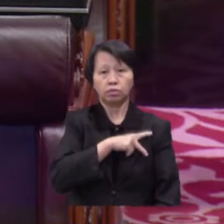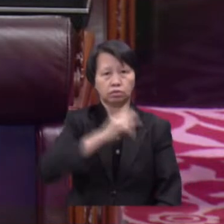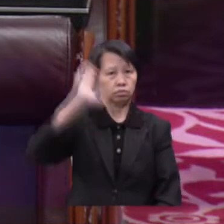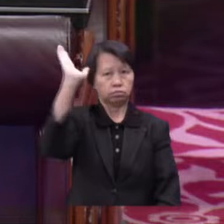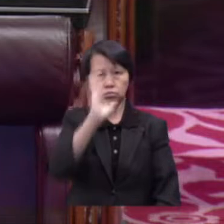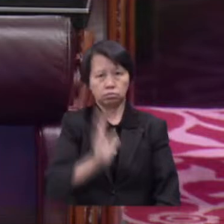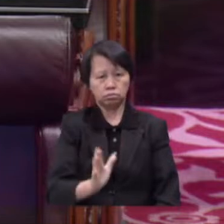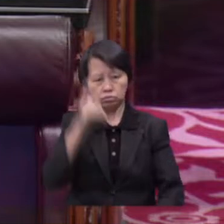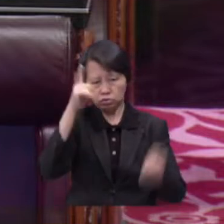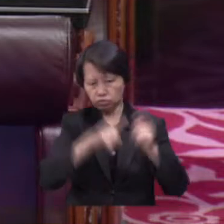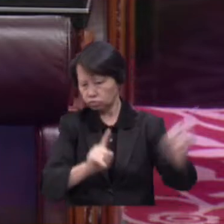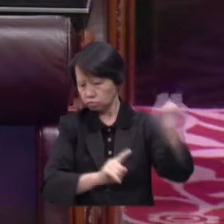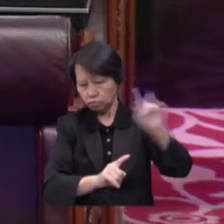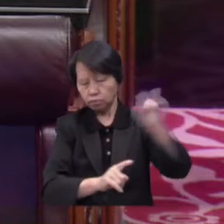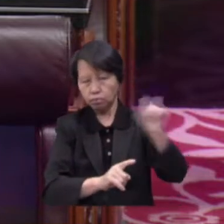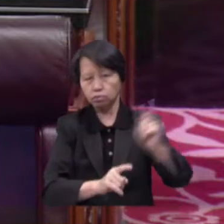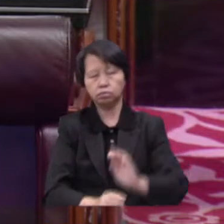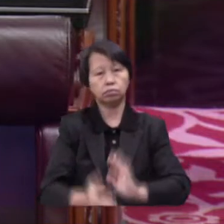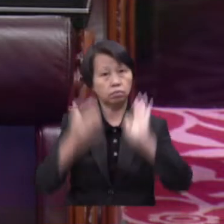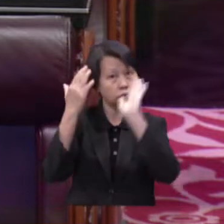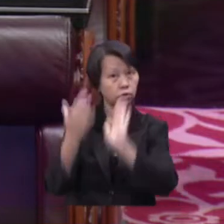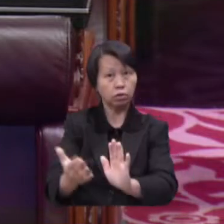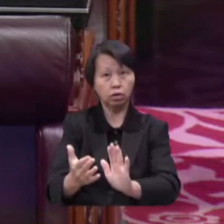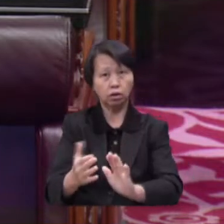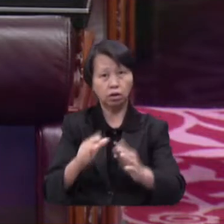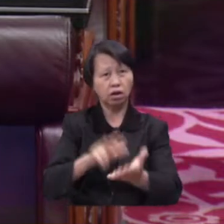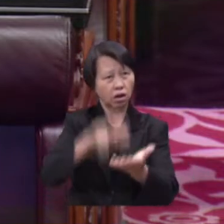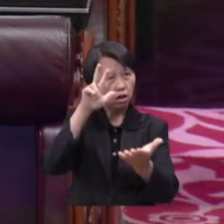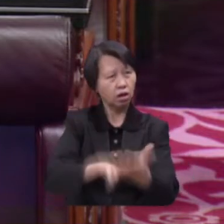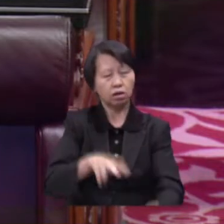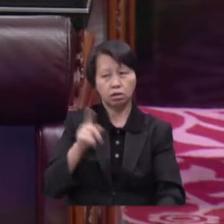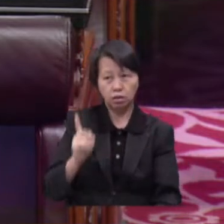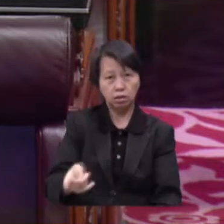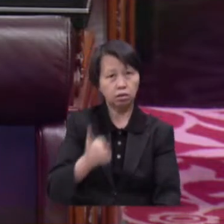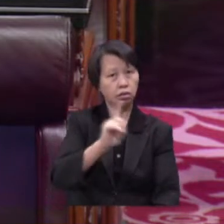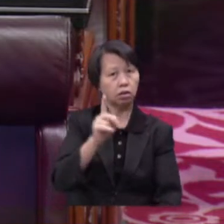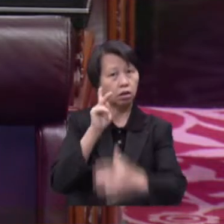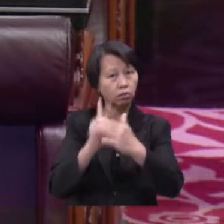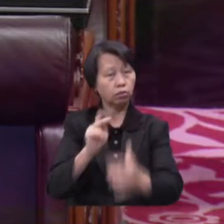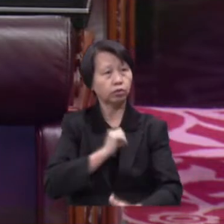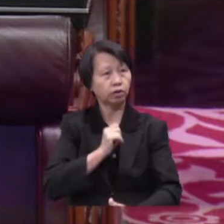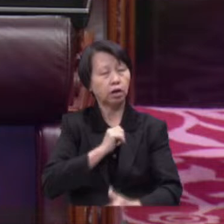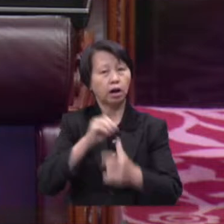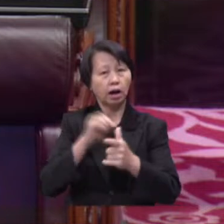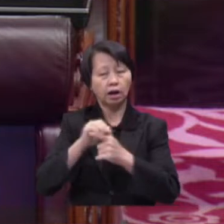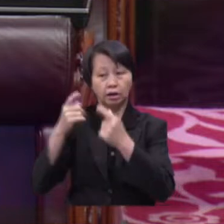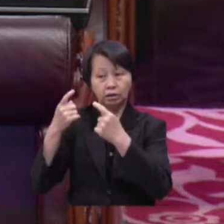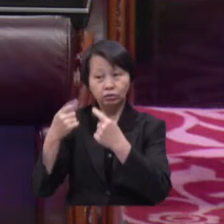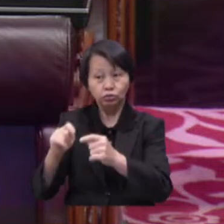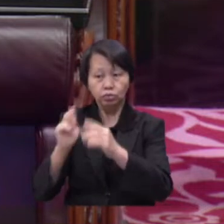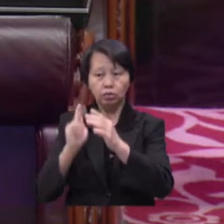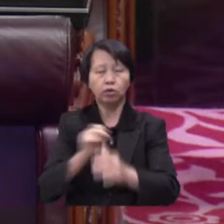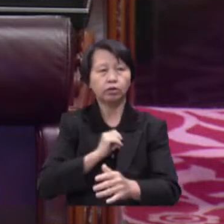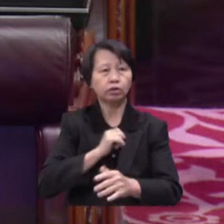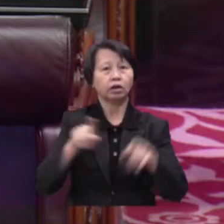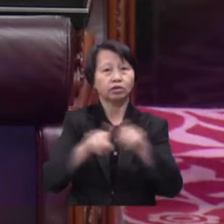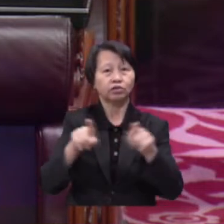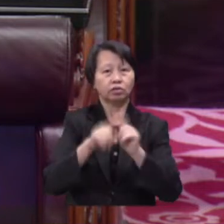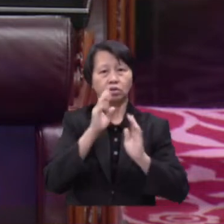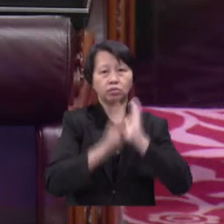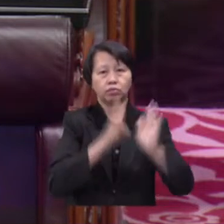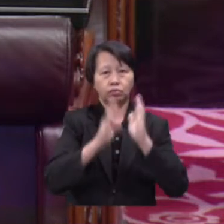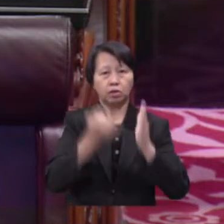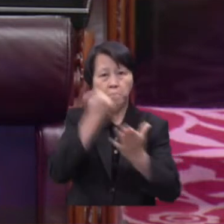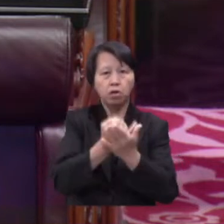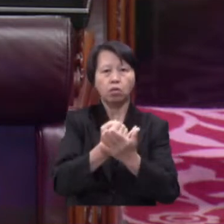setuju terhadap pengklasifikasikan bunuh diri atau cobaan membunuh diri sebagai perbuatan